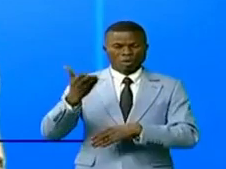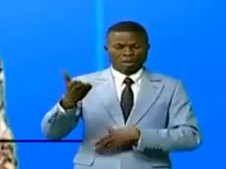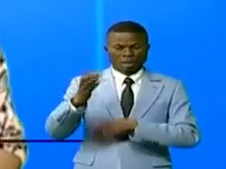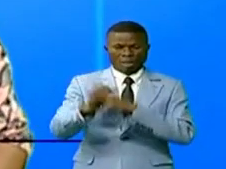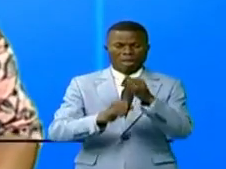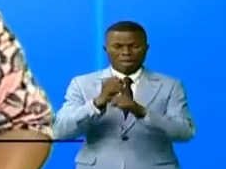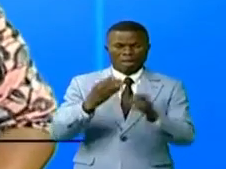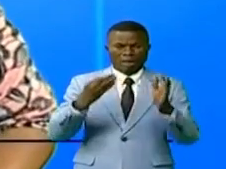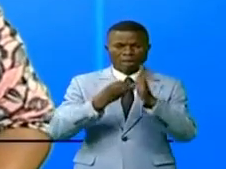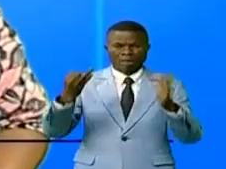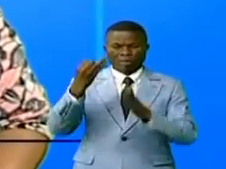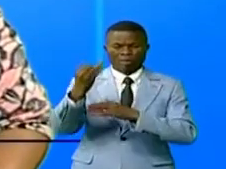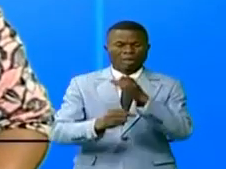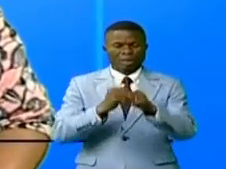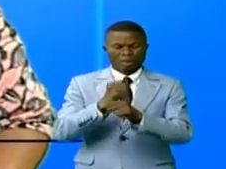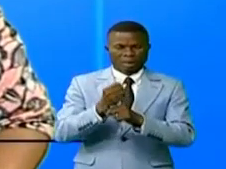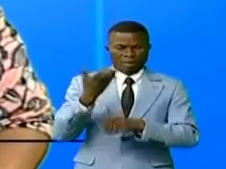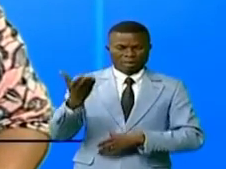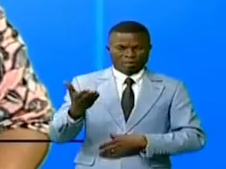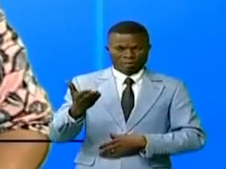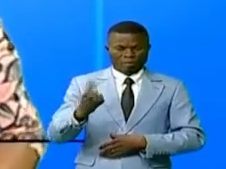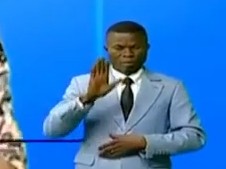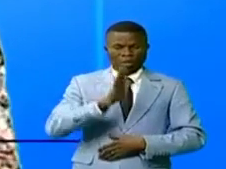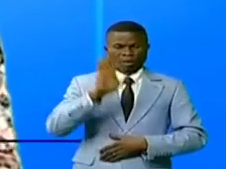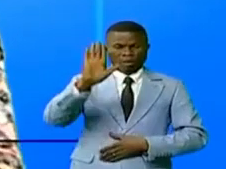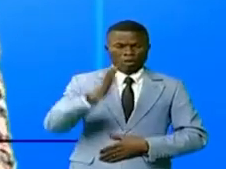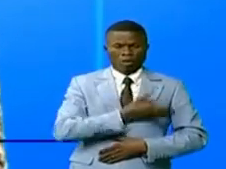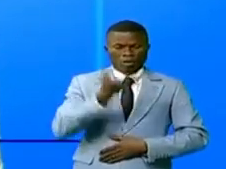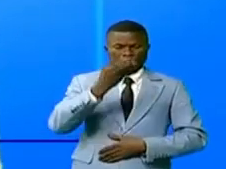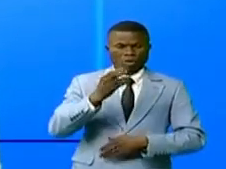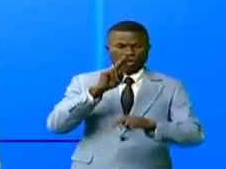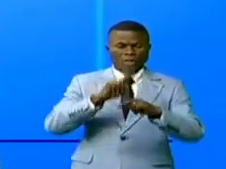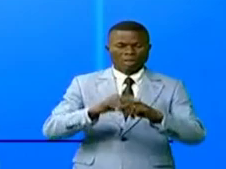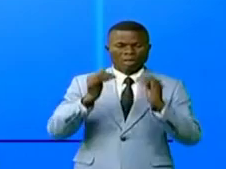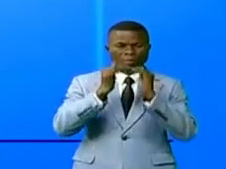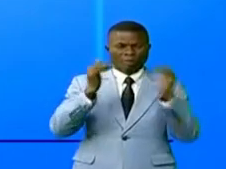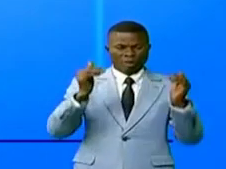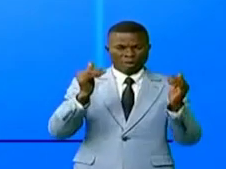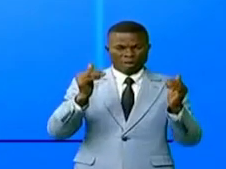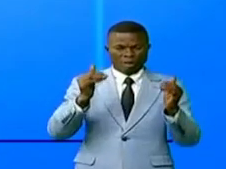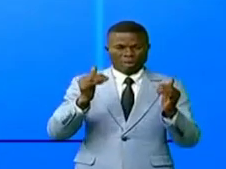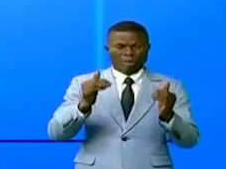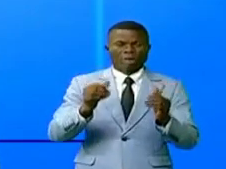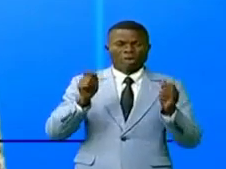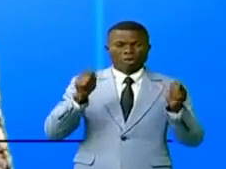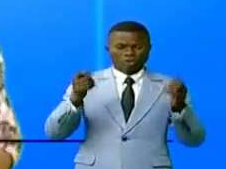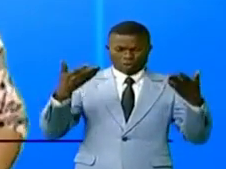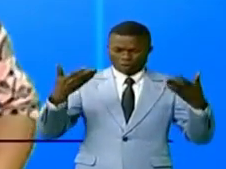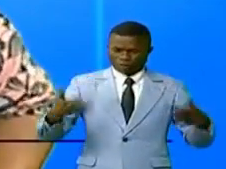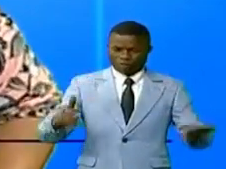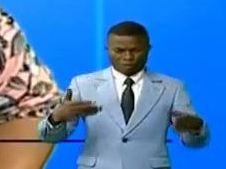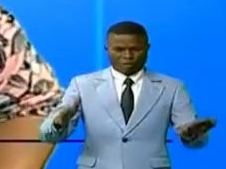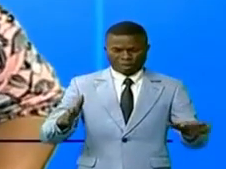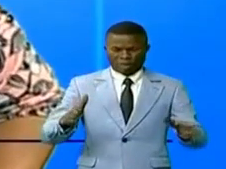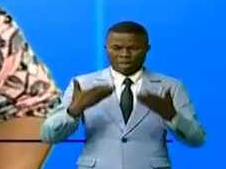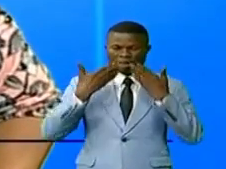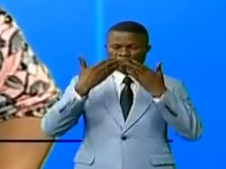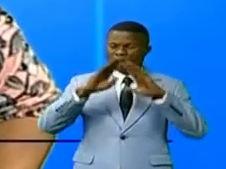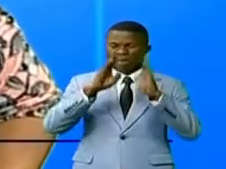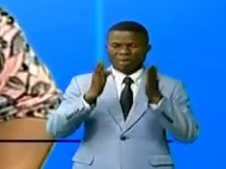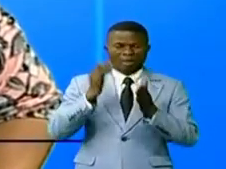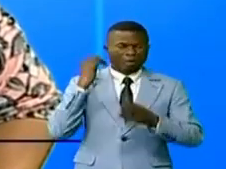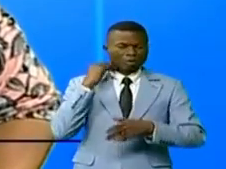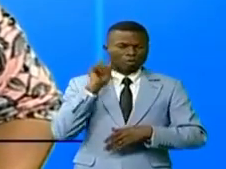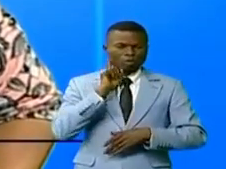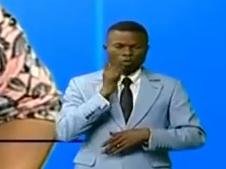l'âge de 70 ans, que son âme repose en paix. Ce journal est complètement terminé. Madame,